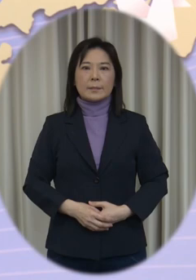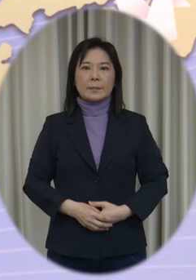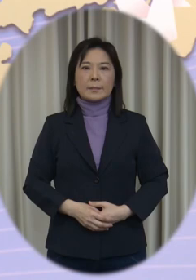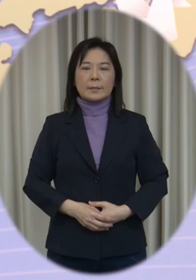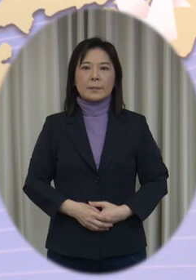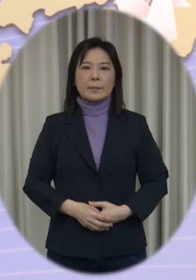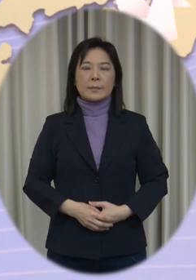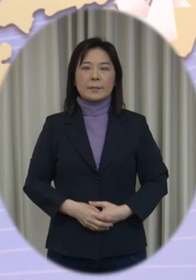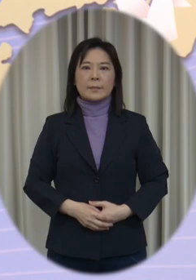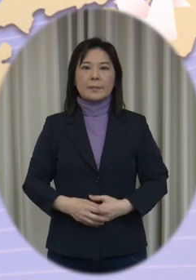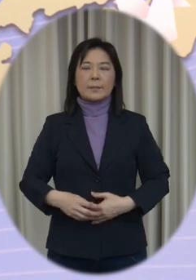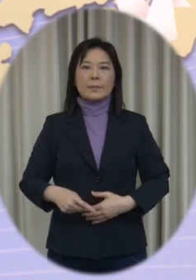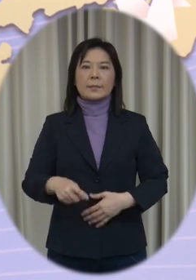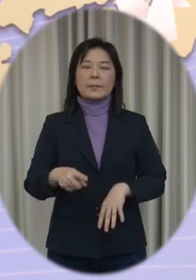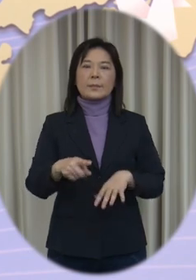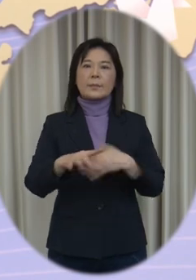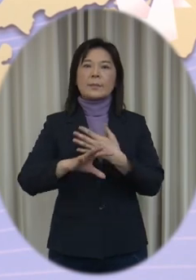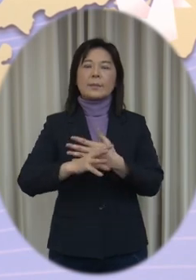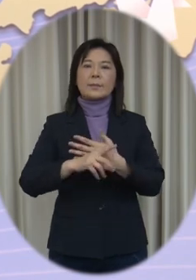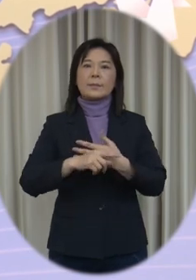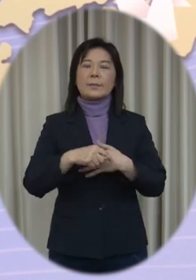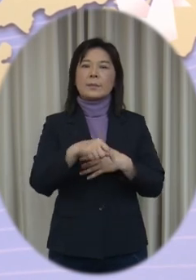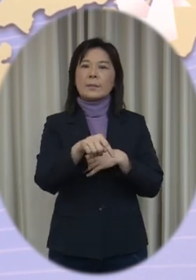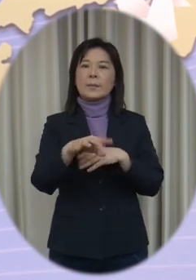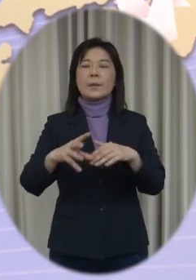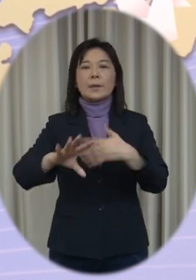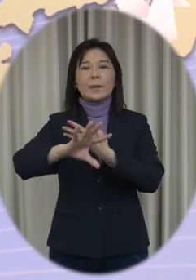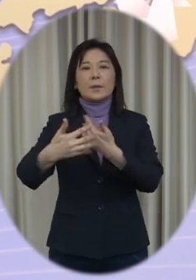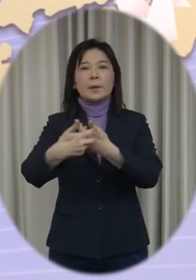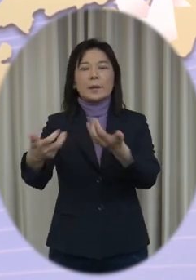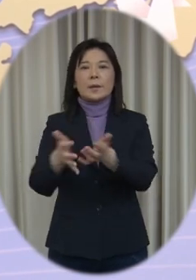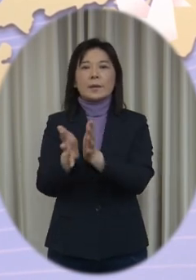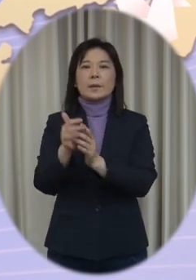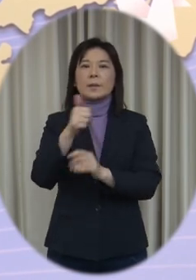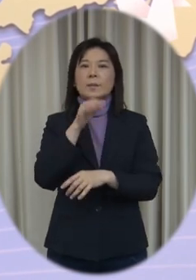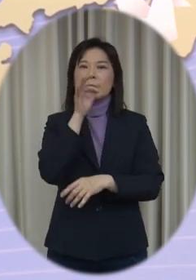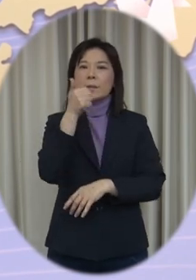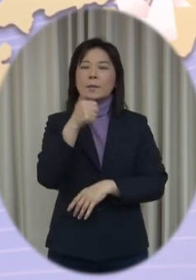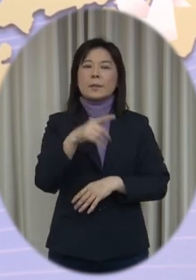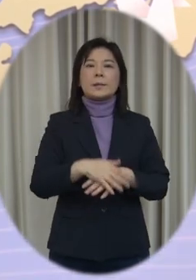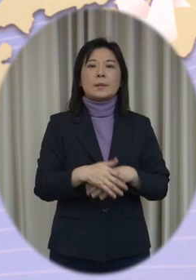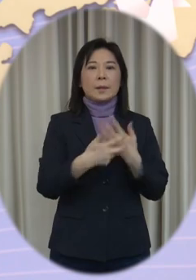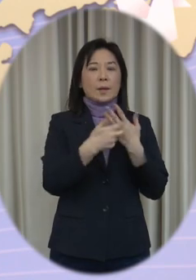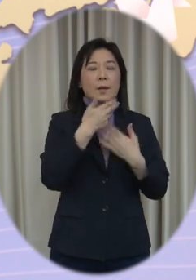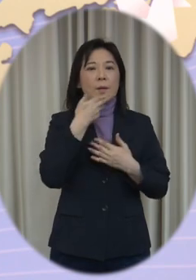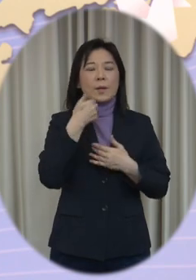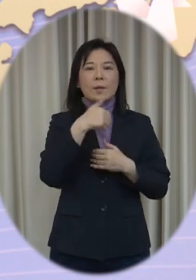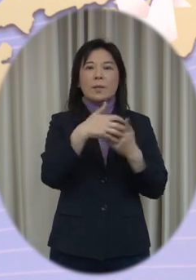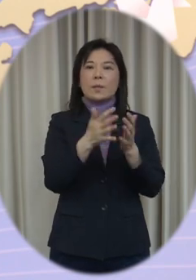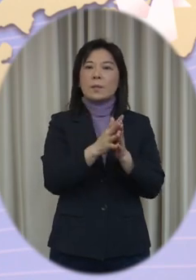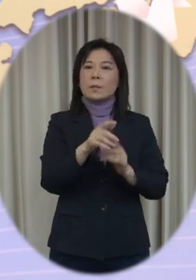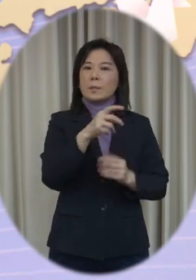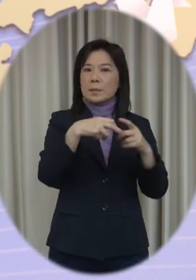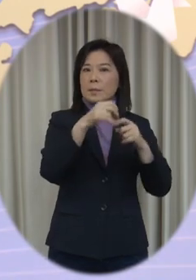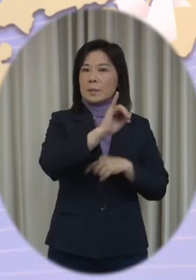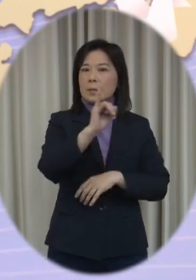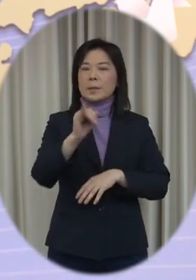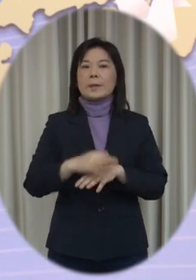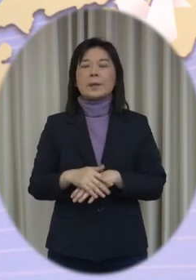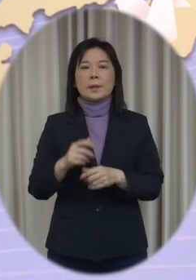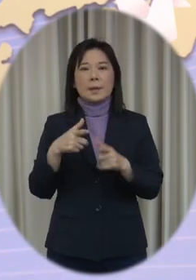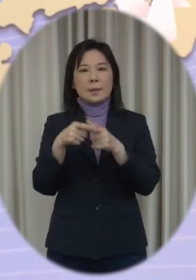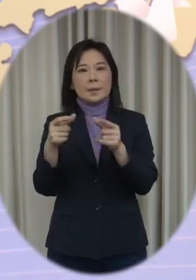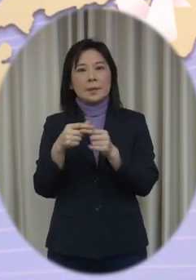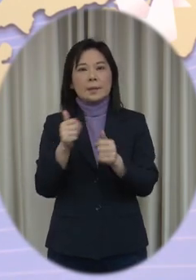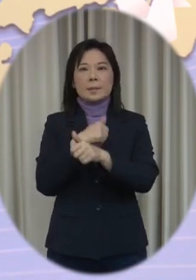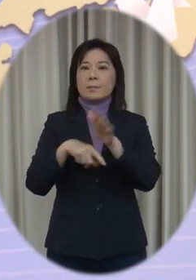劳教部吴部长、卫福部李正武次长、日台交流协会片山代表、现场的贵